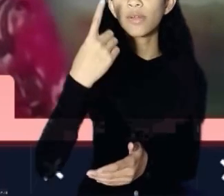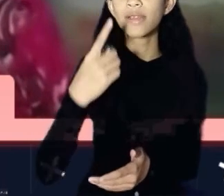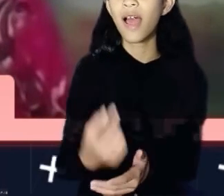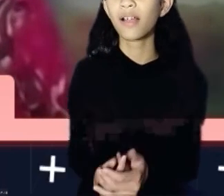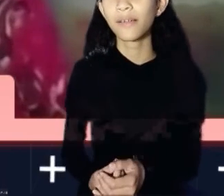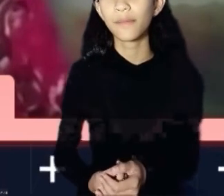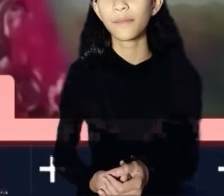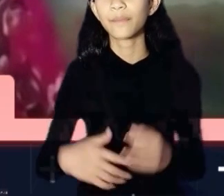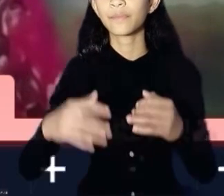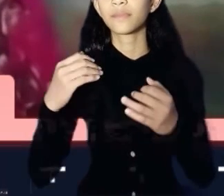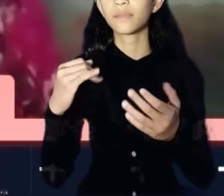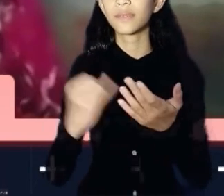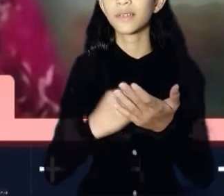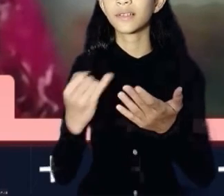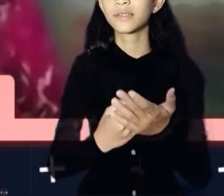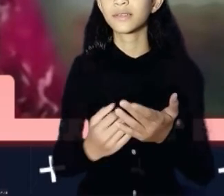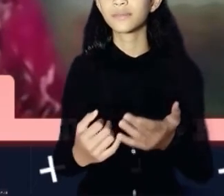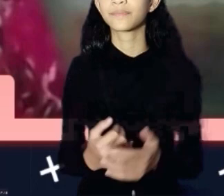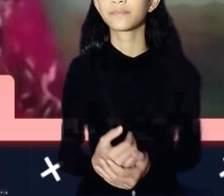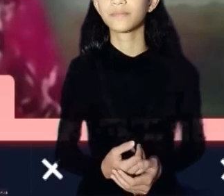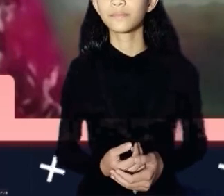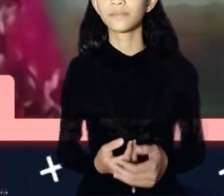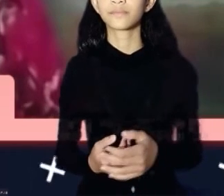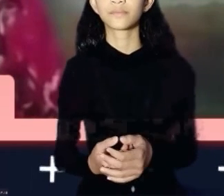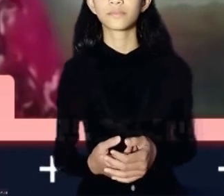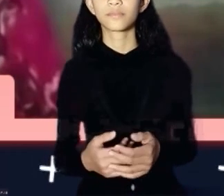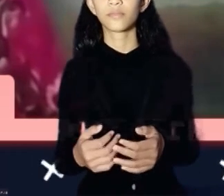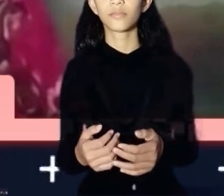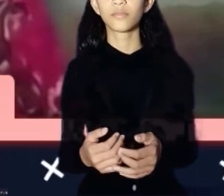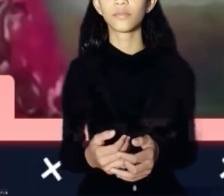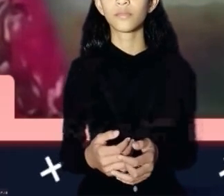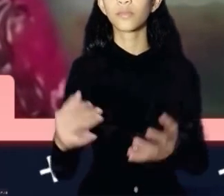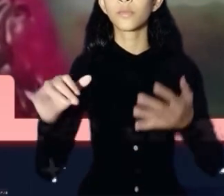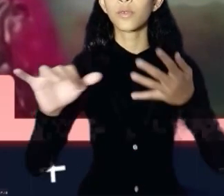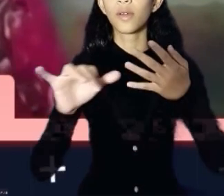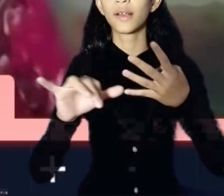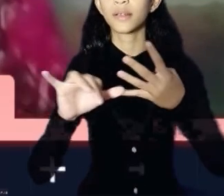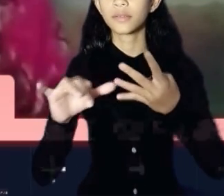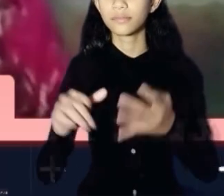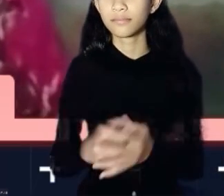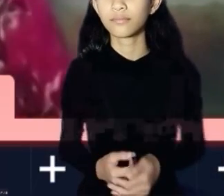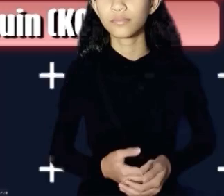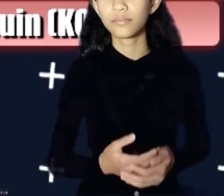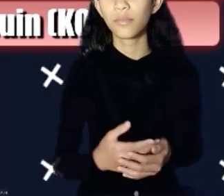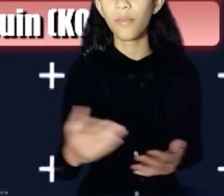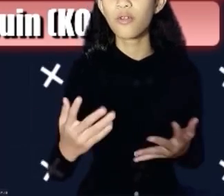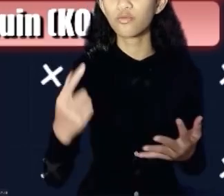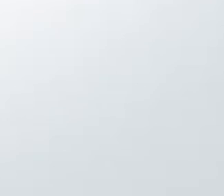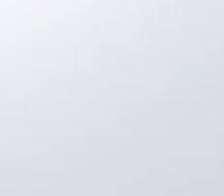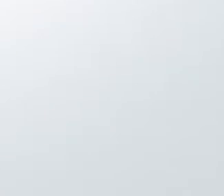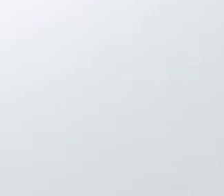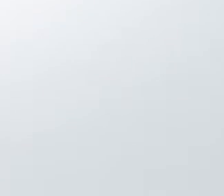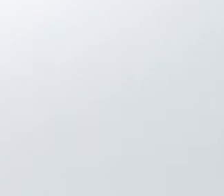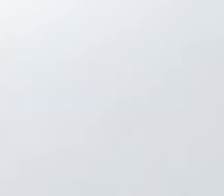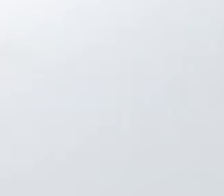dari mana Roh Kudus itu Roh Kudus turun dari sorga nanti kita lanjutkan lagi terima